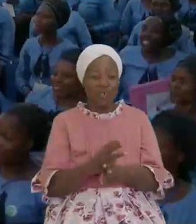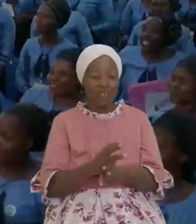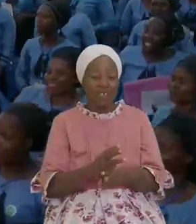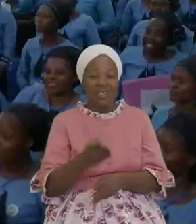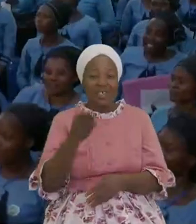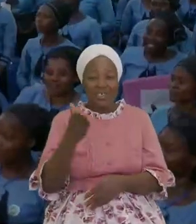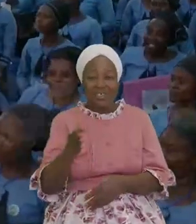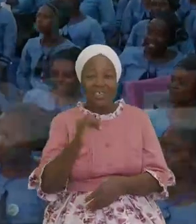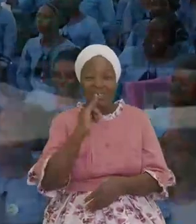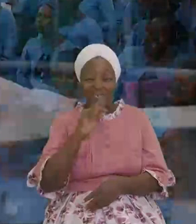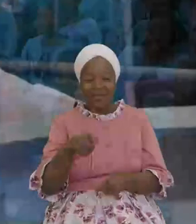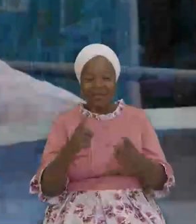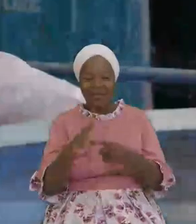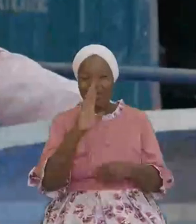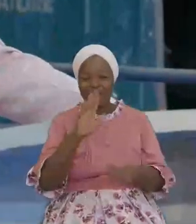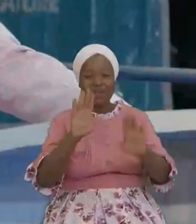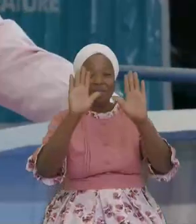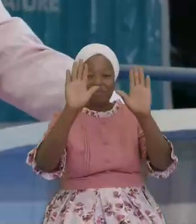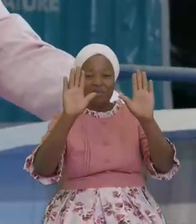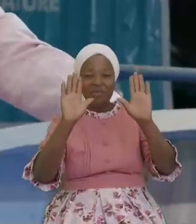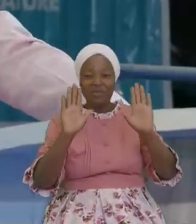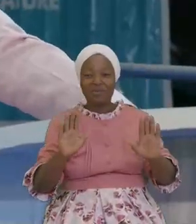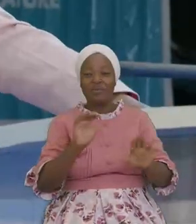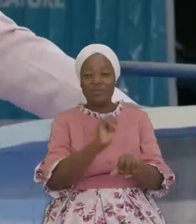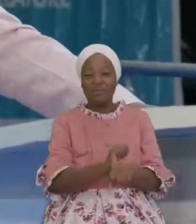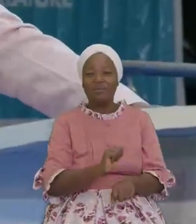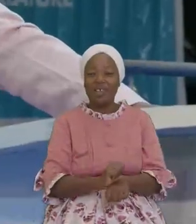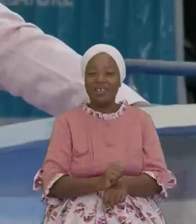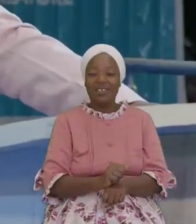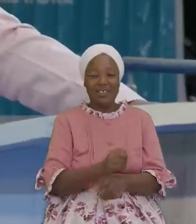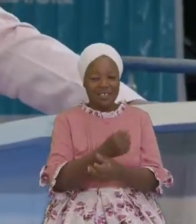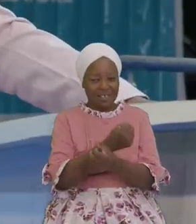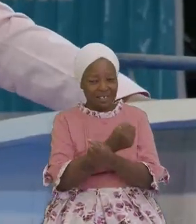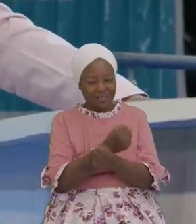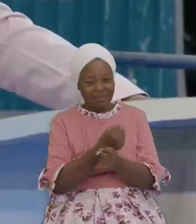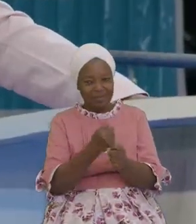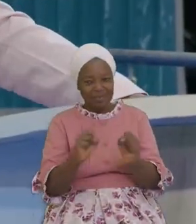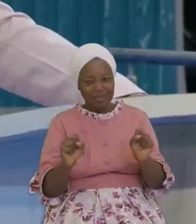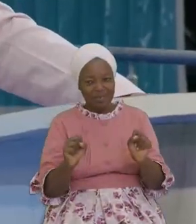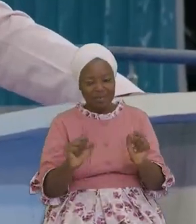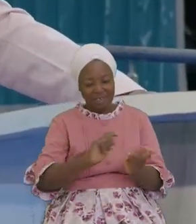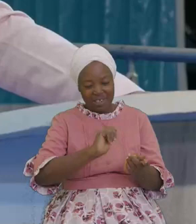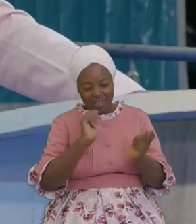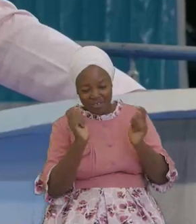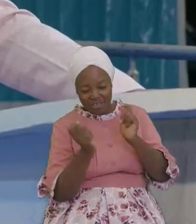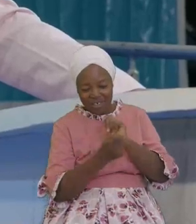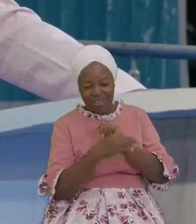et partout dans le monde. Il y aura des miracles, le